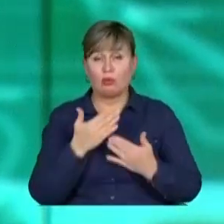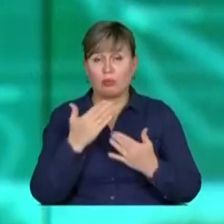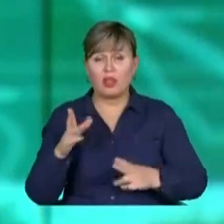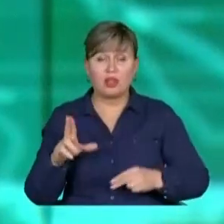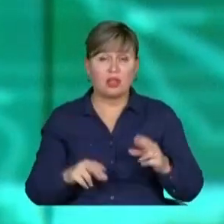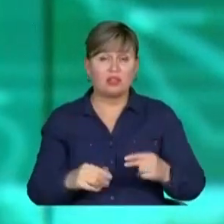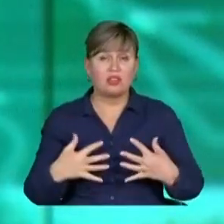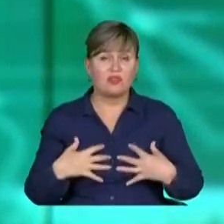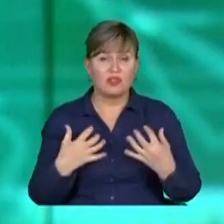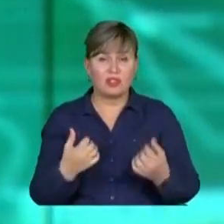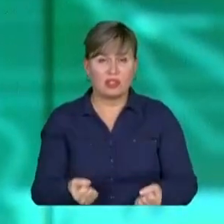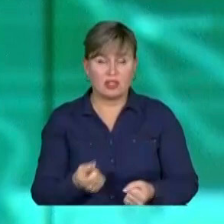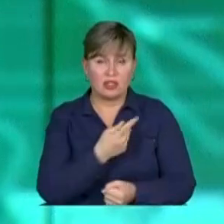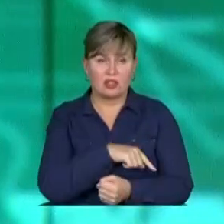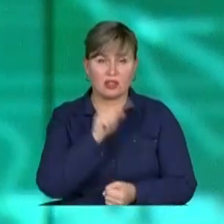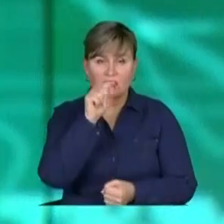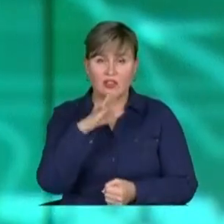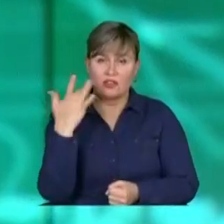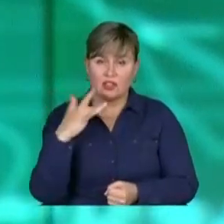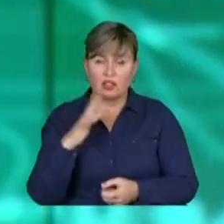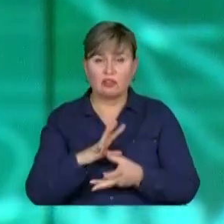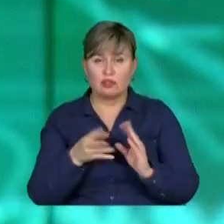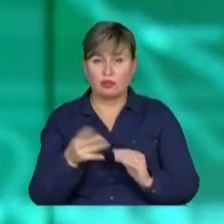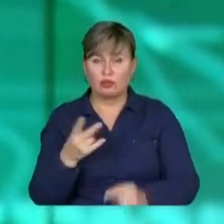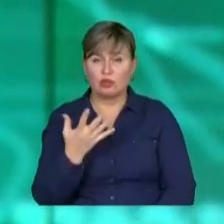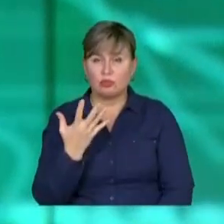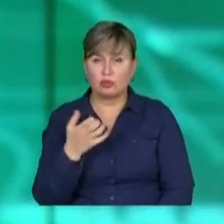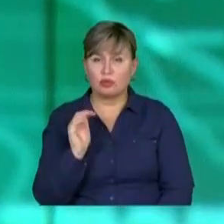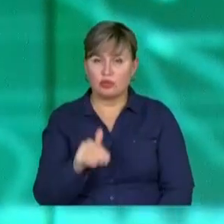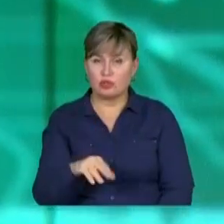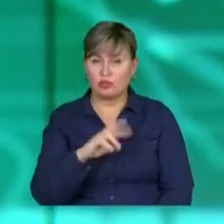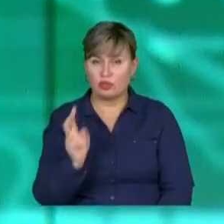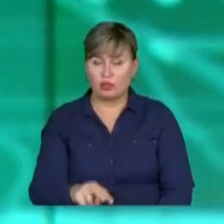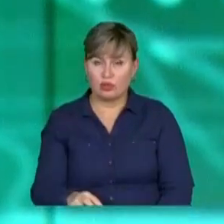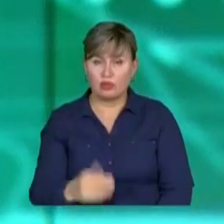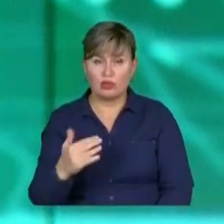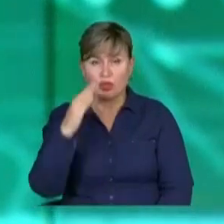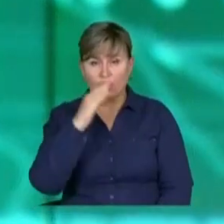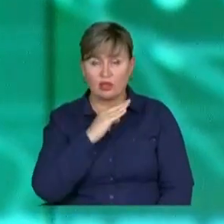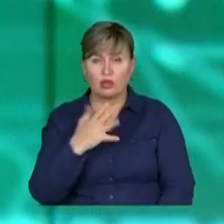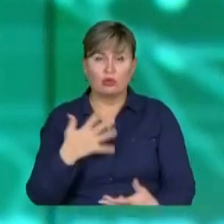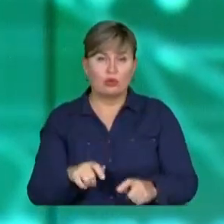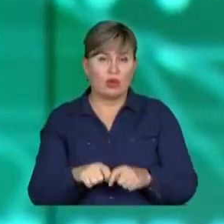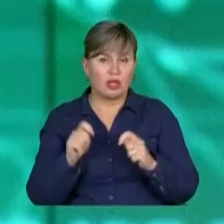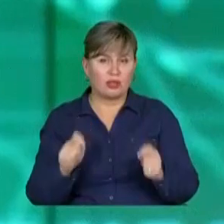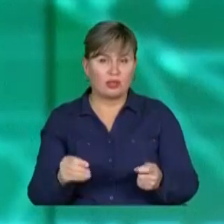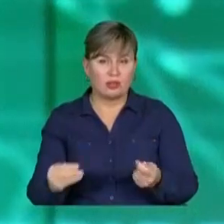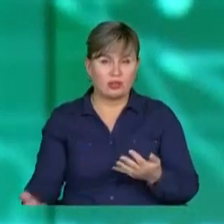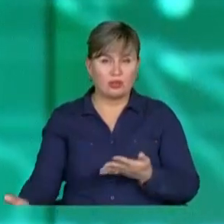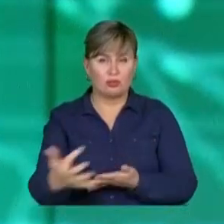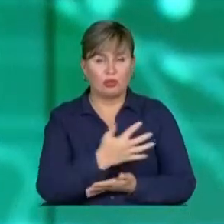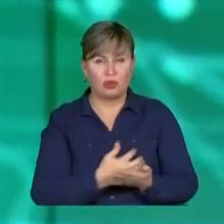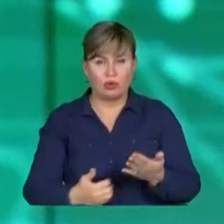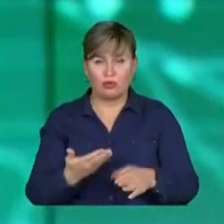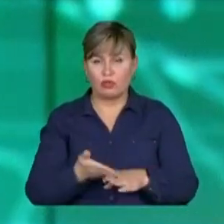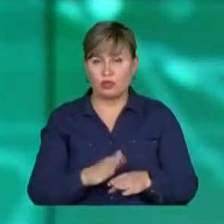надежда на выздоровление — клиника в США. Всего нужно 500 тысяч долларов. Ее родители уже открыли сбор средств. В